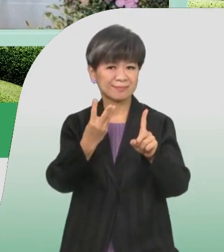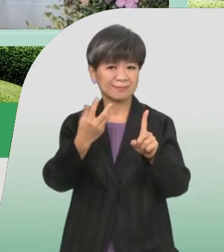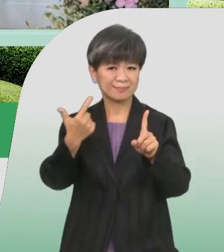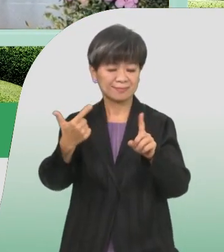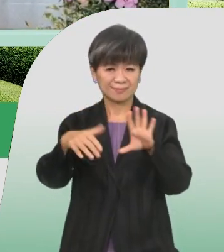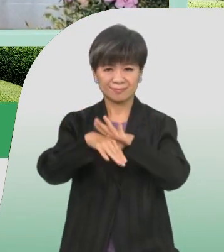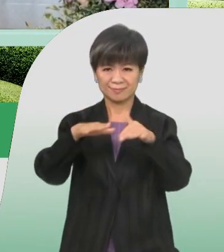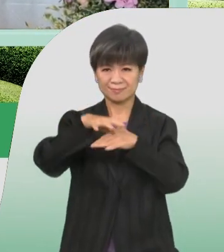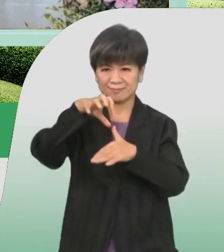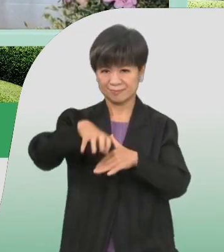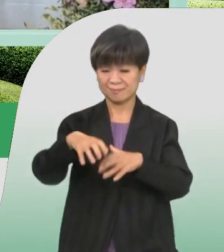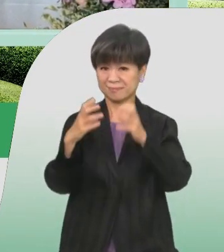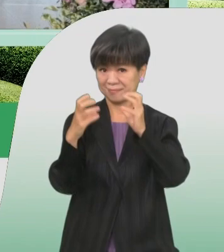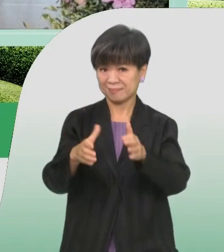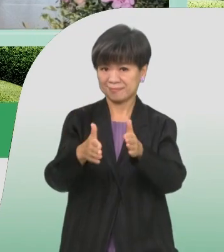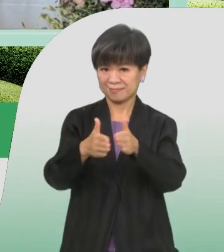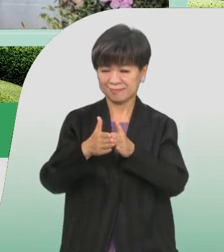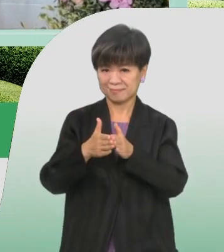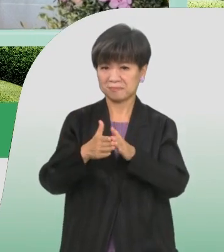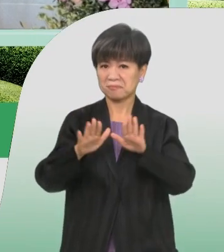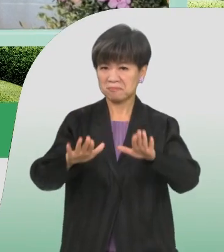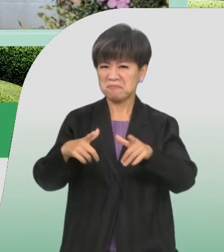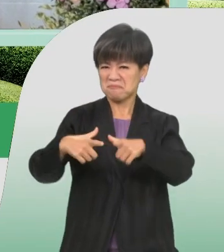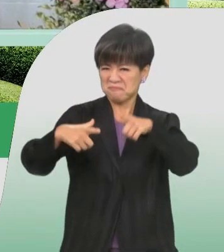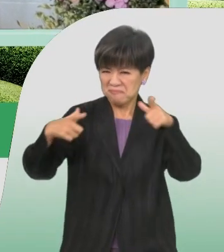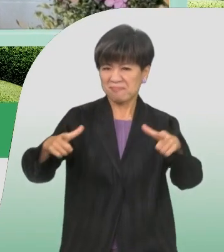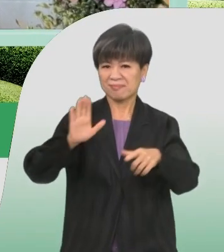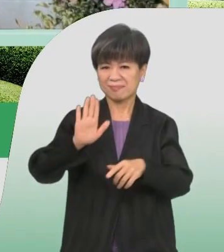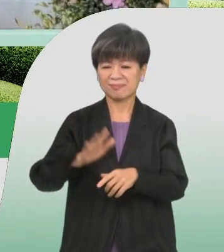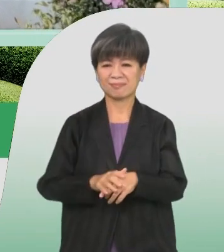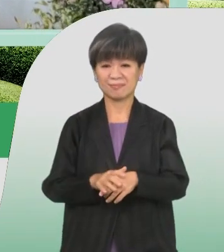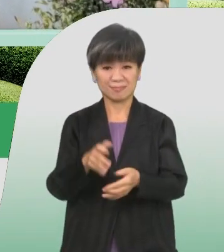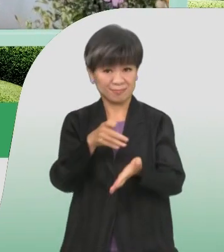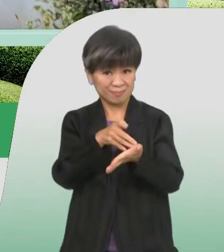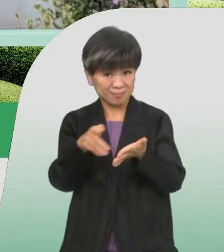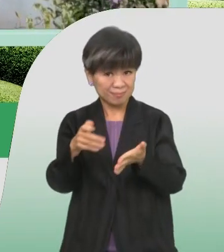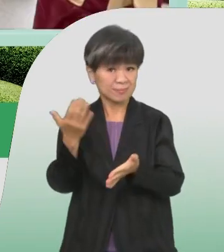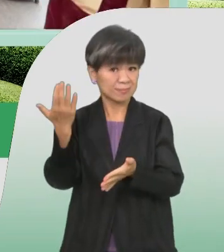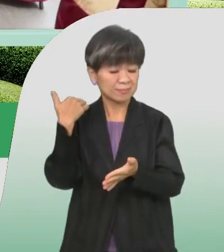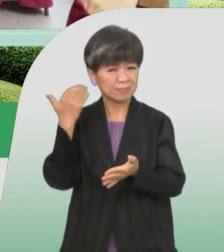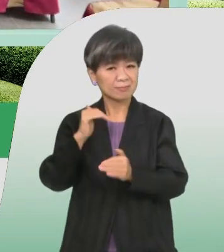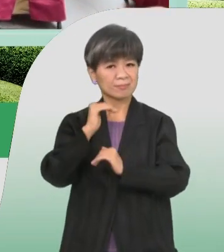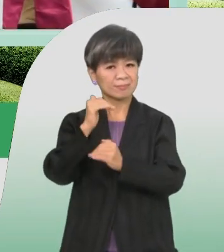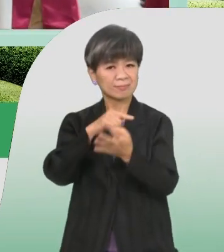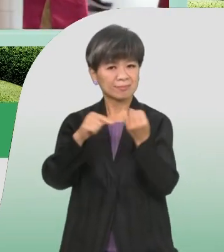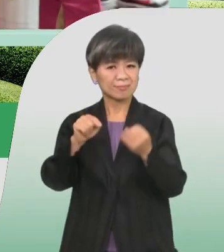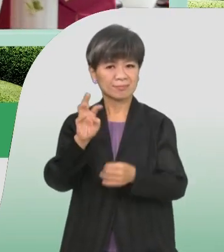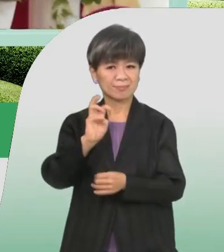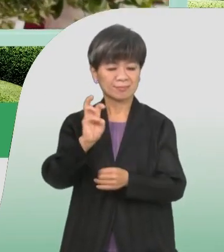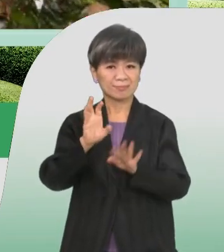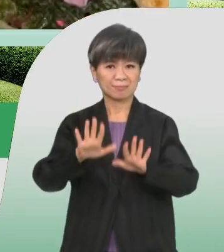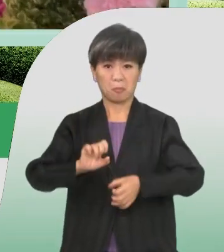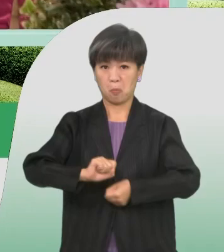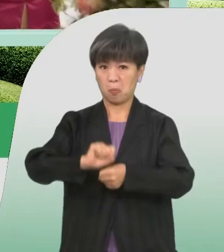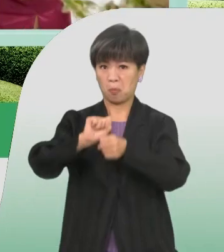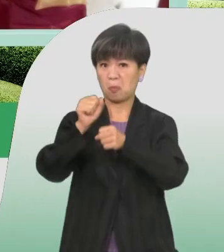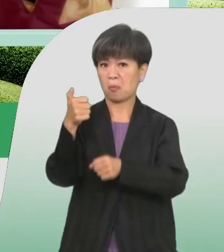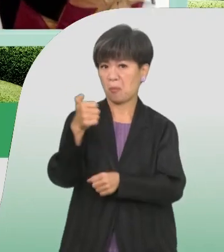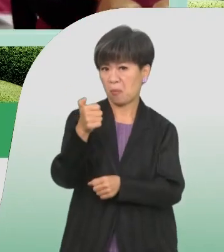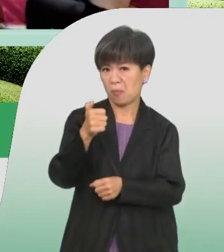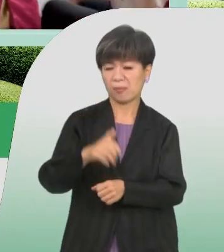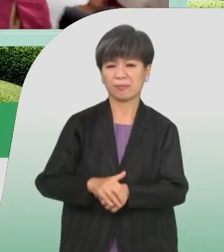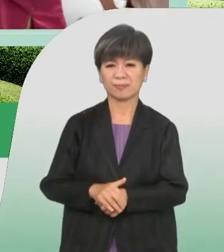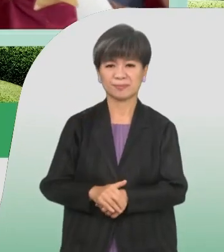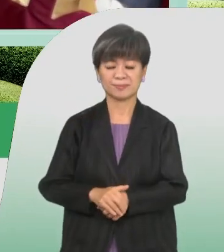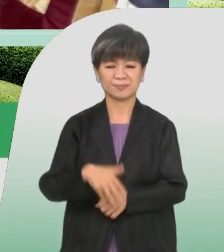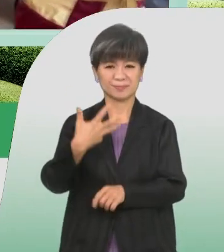文化集体来举行。今年也特别空台盘礼，首礼的名额我从之前的30对增加到